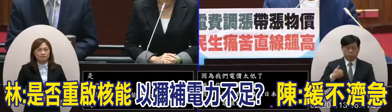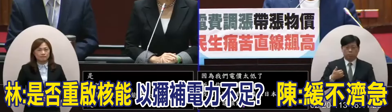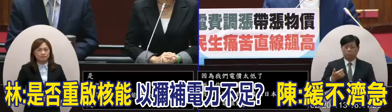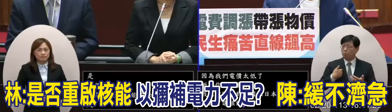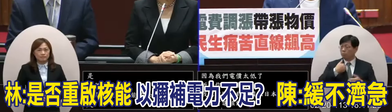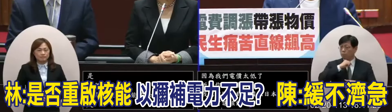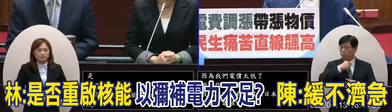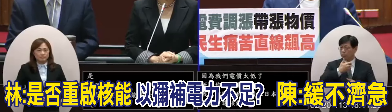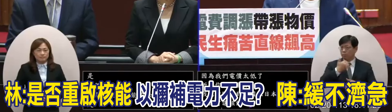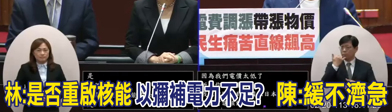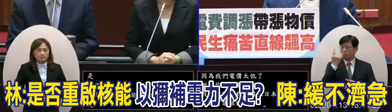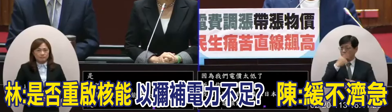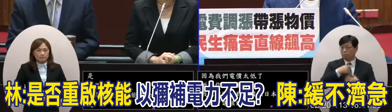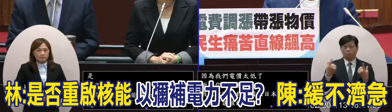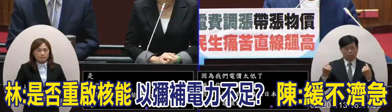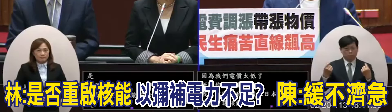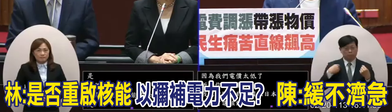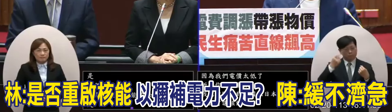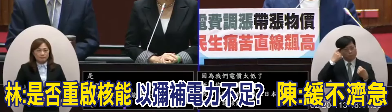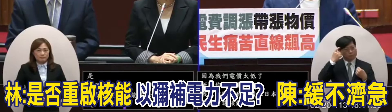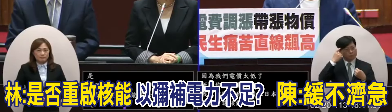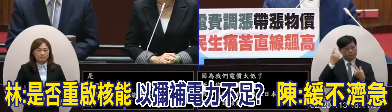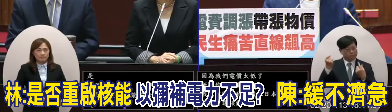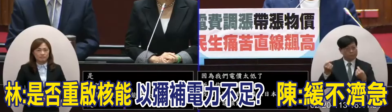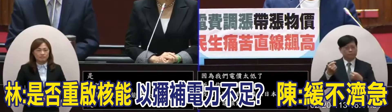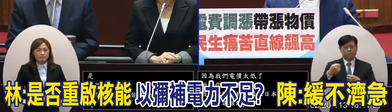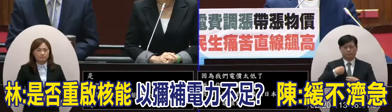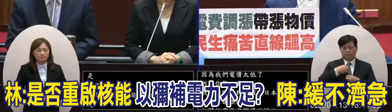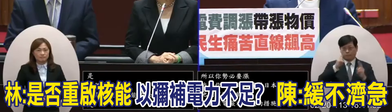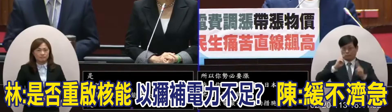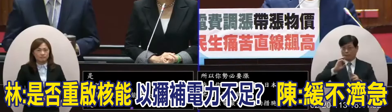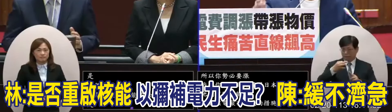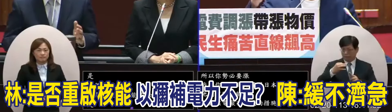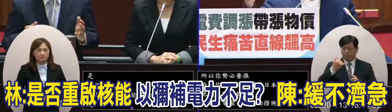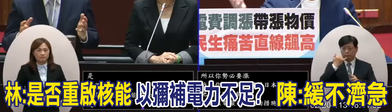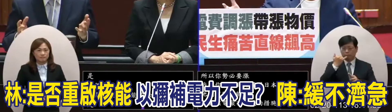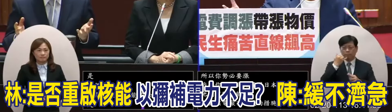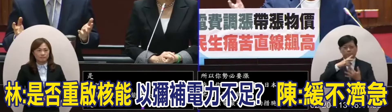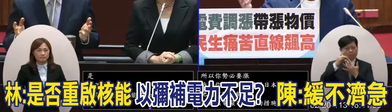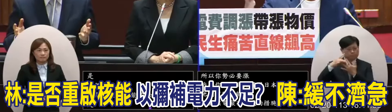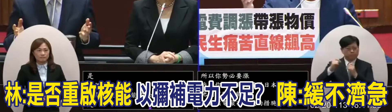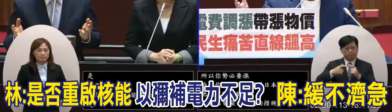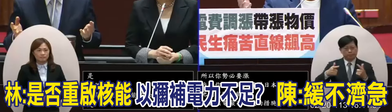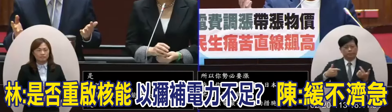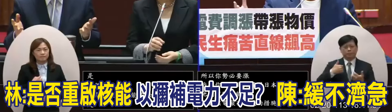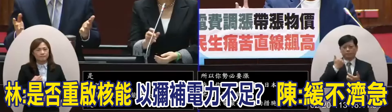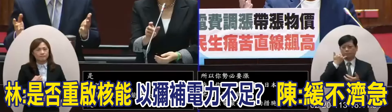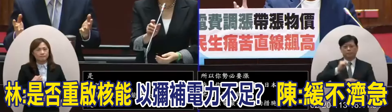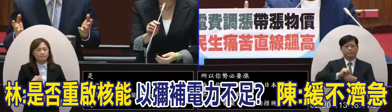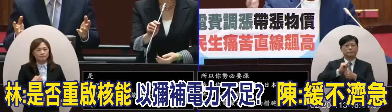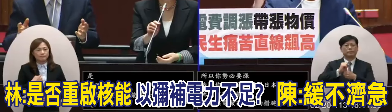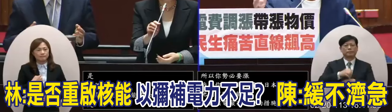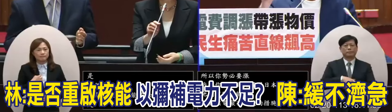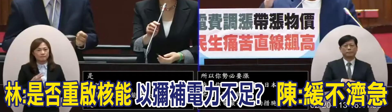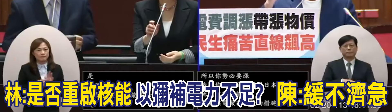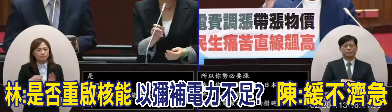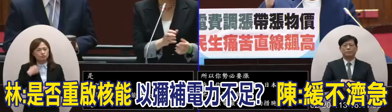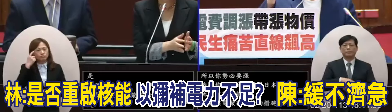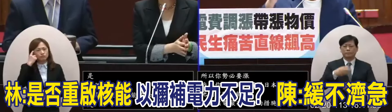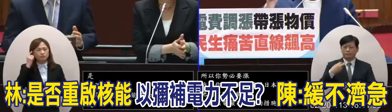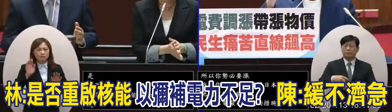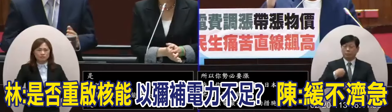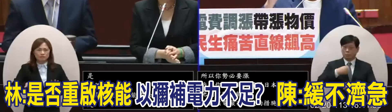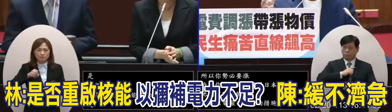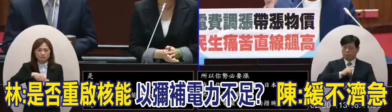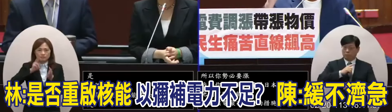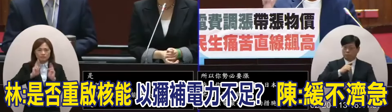我国是不是也要去思考，让我们的电价可以有更多的发电的一个能的来源， 我想现在 等 核